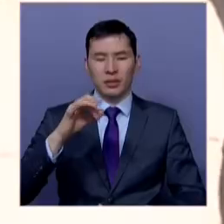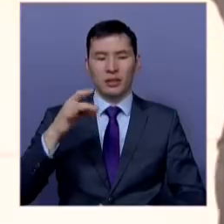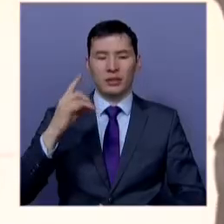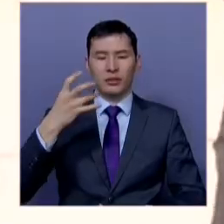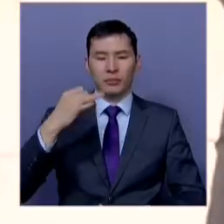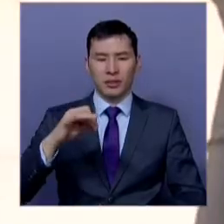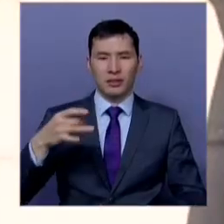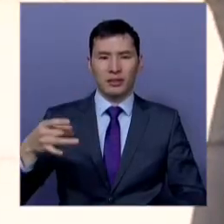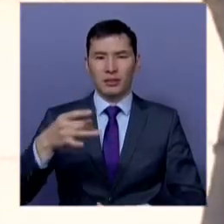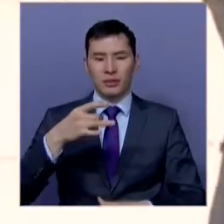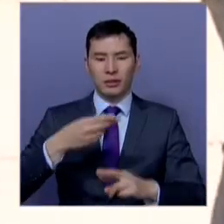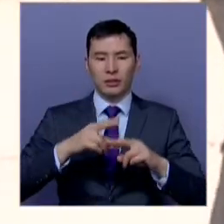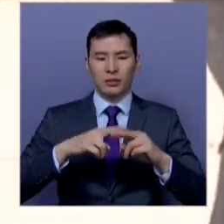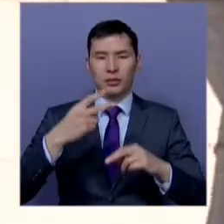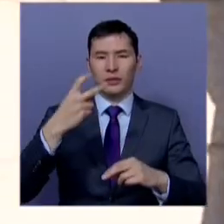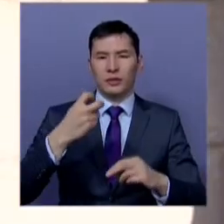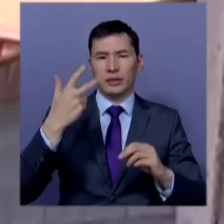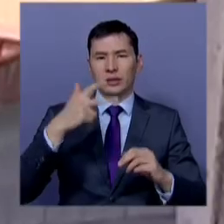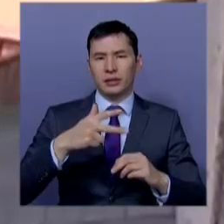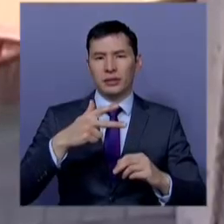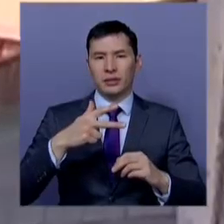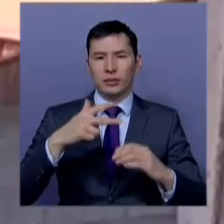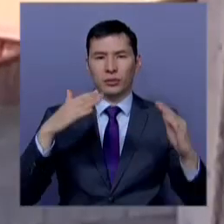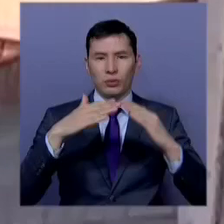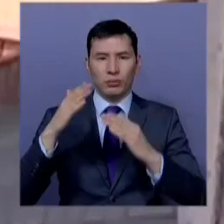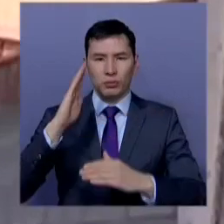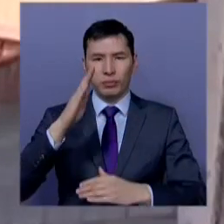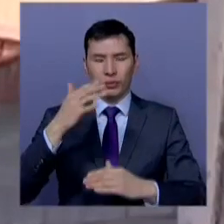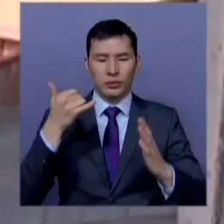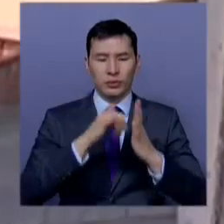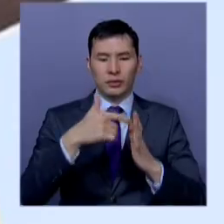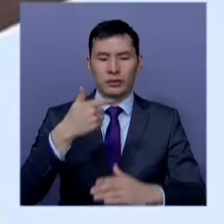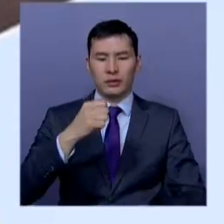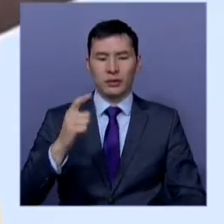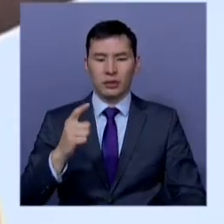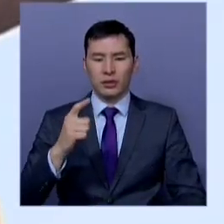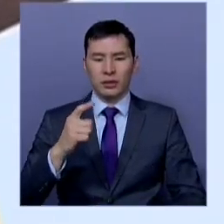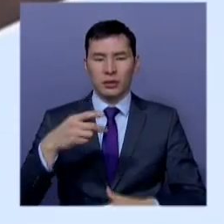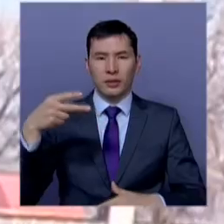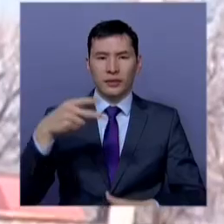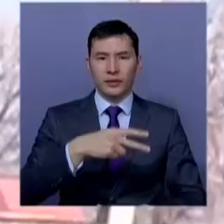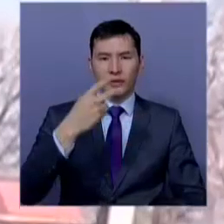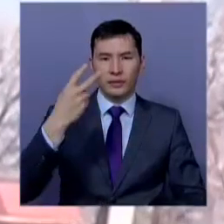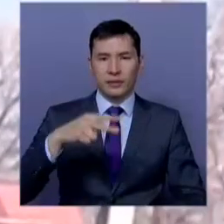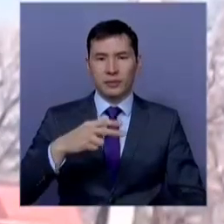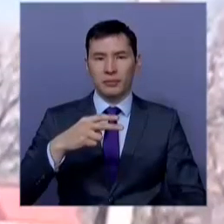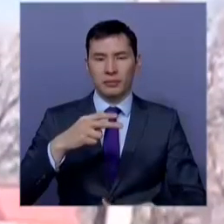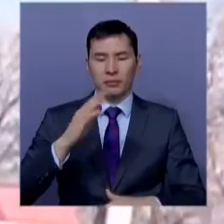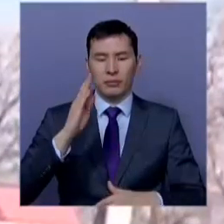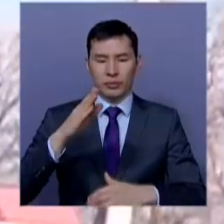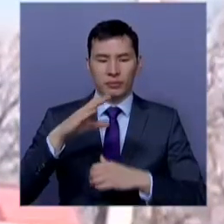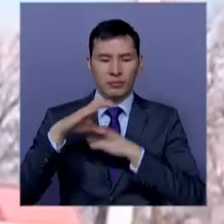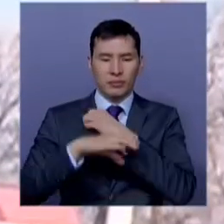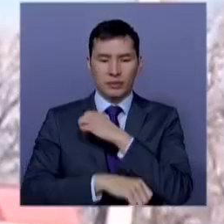газ жүйесіне қосу жұмыс қалды. Екі ауданда да мердігер компаниялармен келісім шарт бар. Жұмыстарды 2020 жылдың 1 сәуіріне дейін